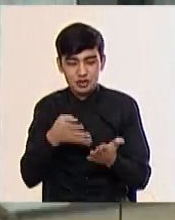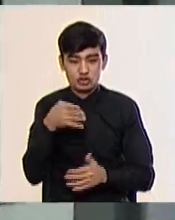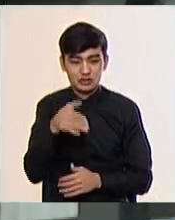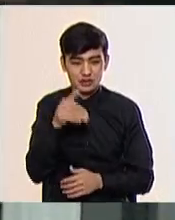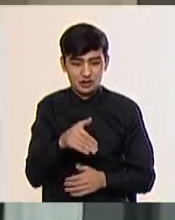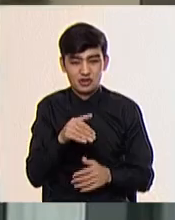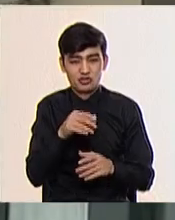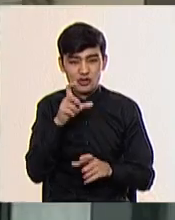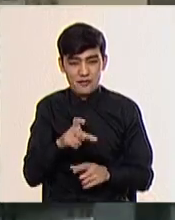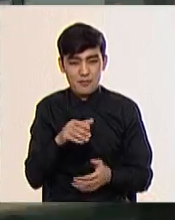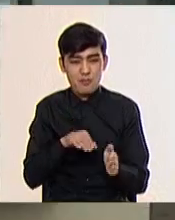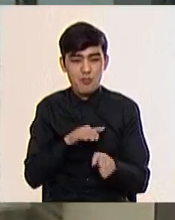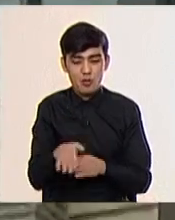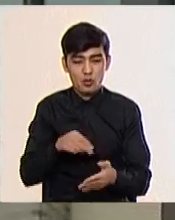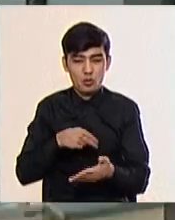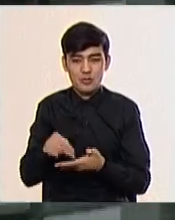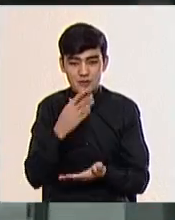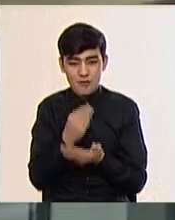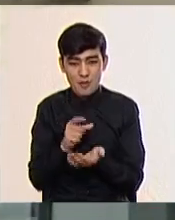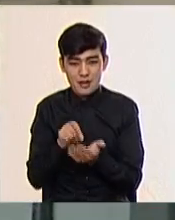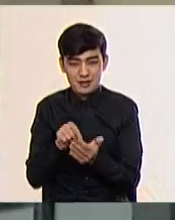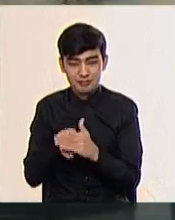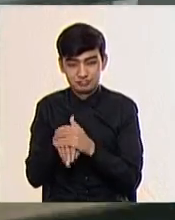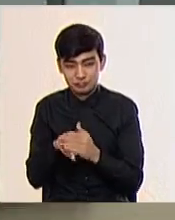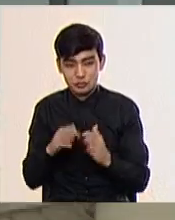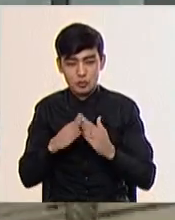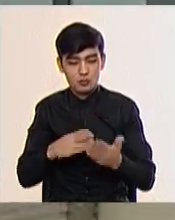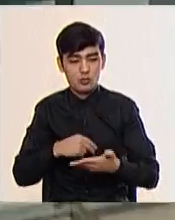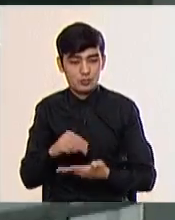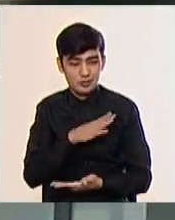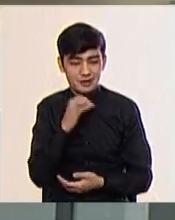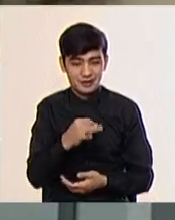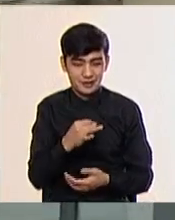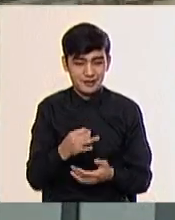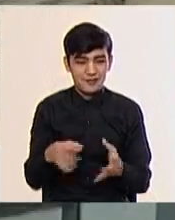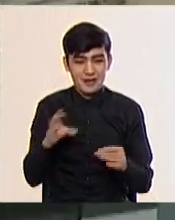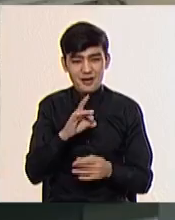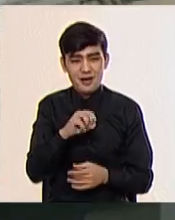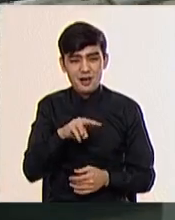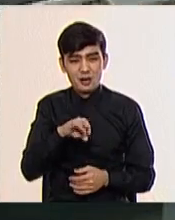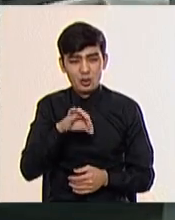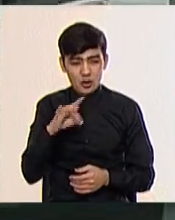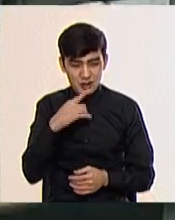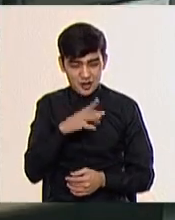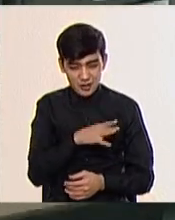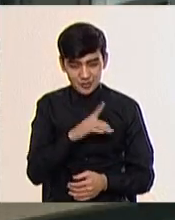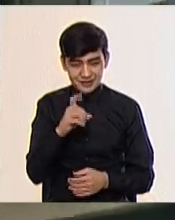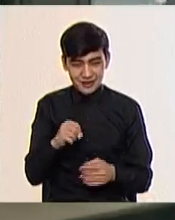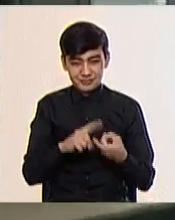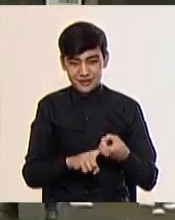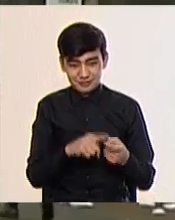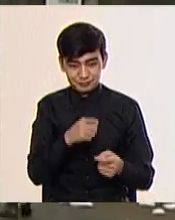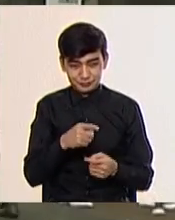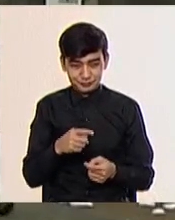человек полностью выкупили жилье за счет своих пенсионных накоплений. Тем временем риэлторы говорят, что из-за того,